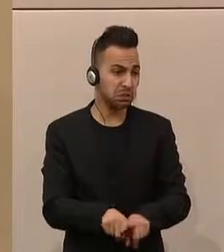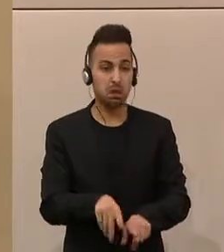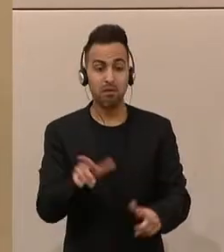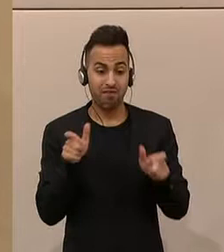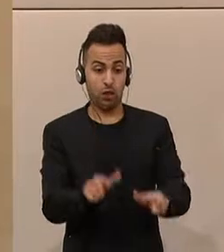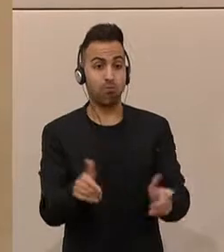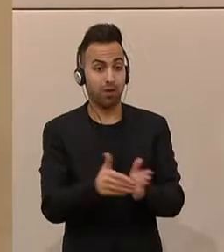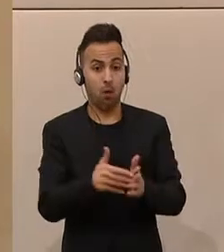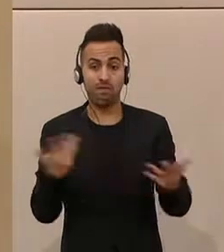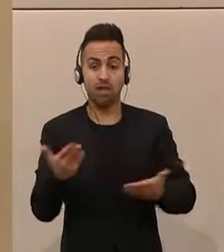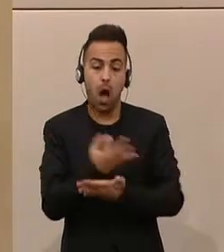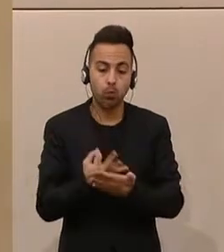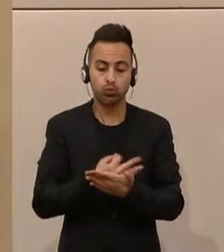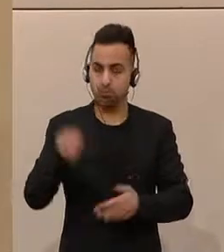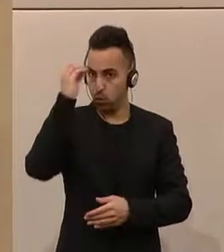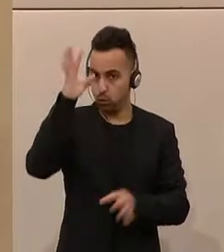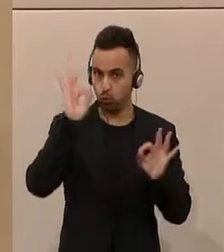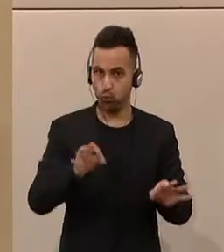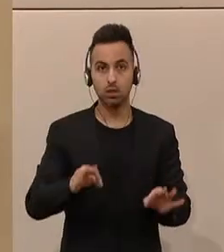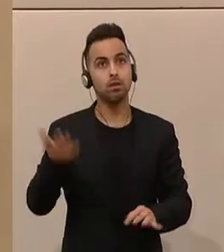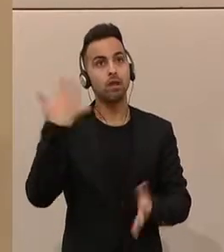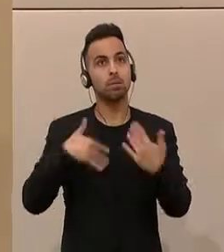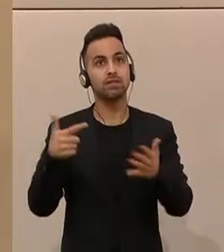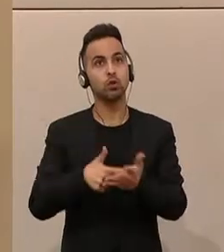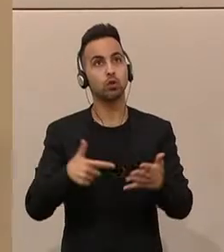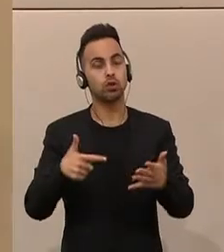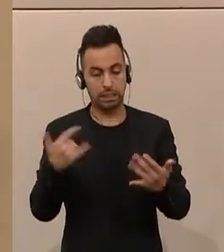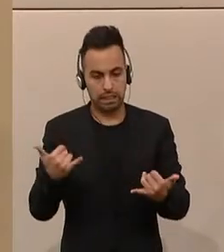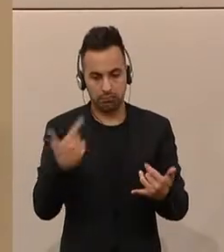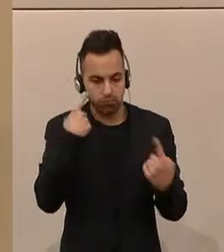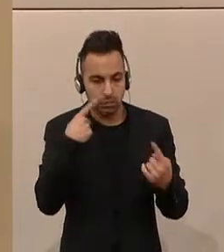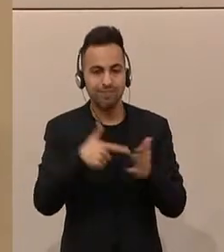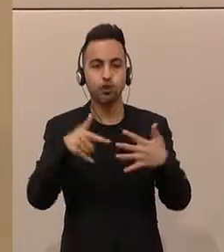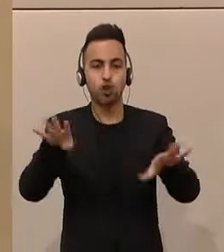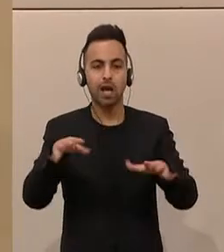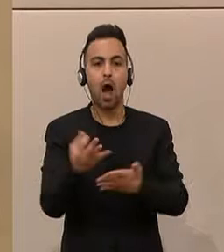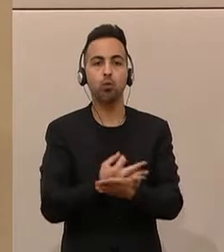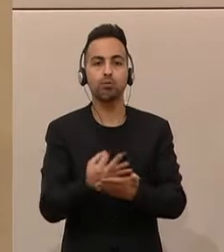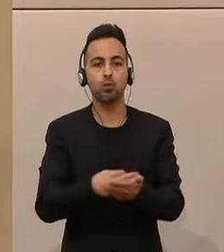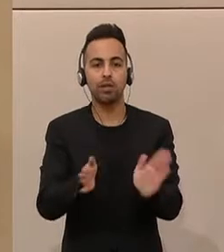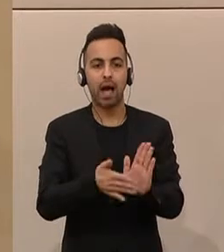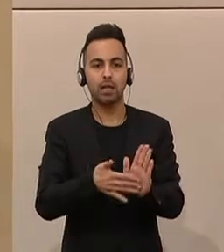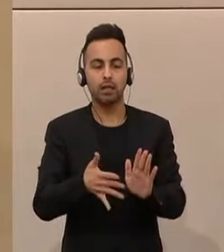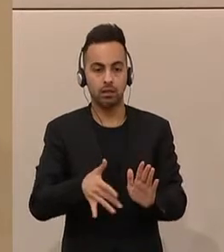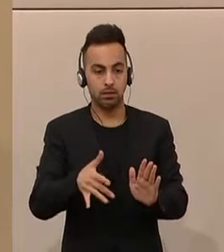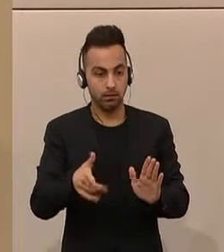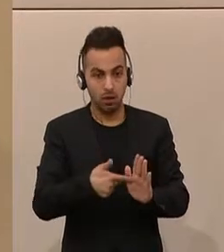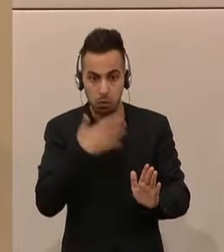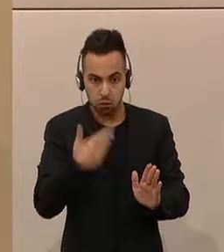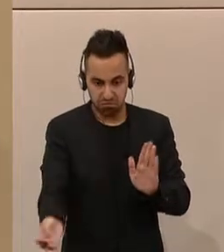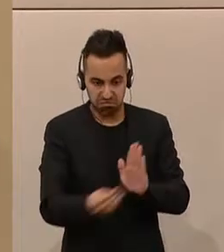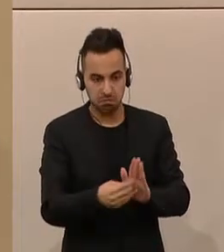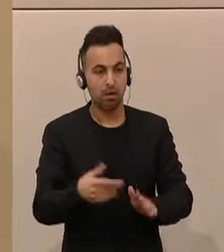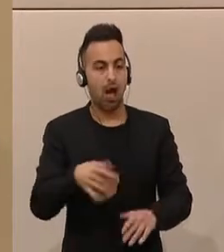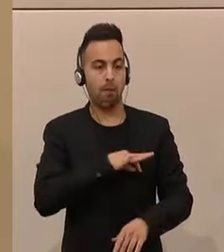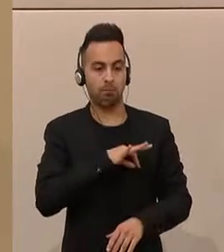verhindern, braucht es eine vernünftige Ausbildung. Sie haben im Jahr 2019 die Mittel nicht budgetiert, um die Ausbildungsgarantie umzusetzen. Daher bringt den Entschließungsantrag der Abgeordneten